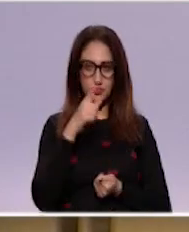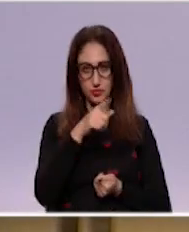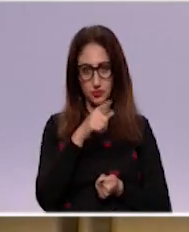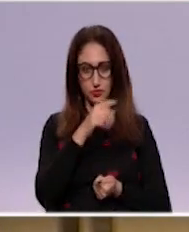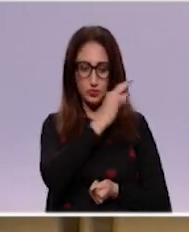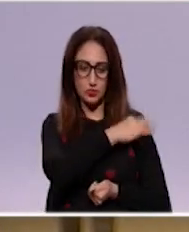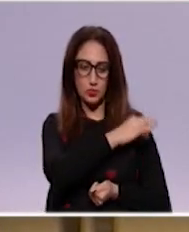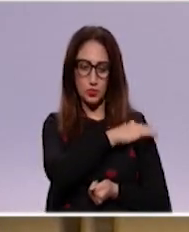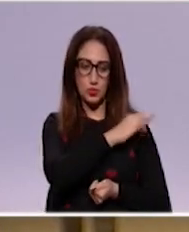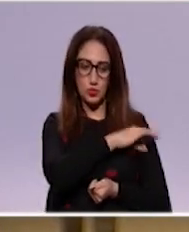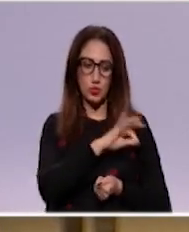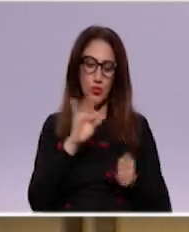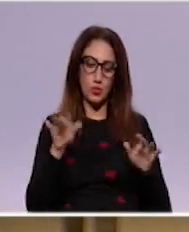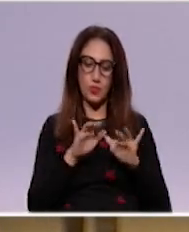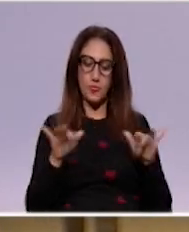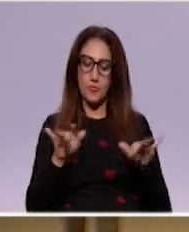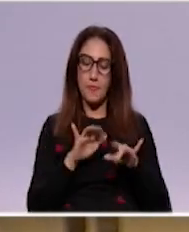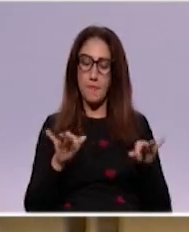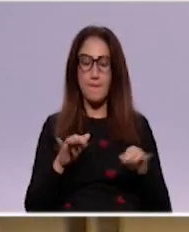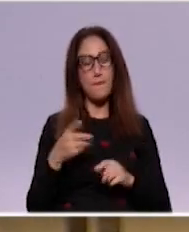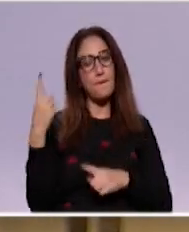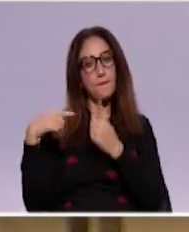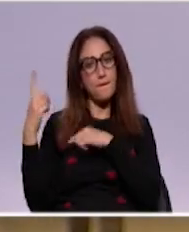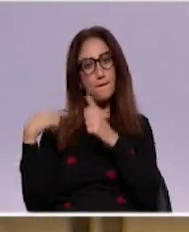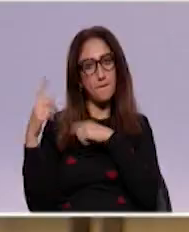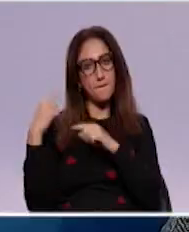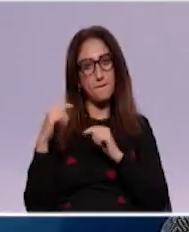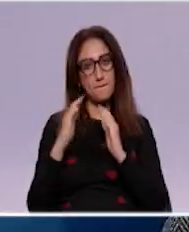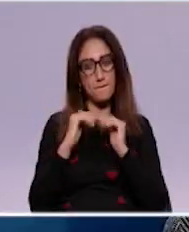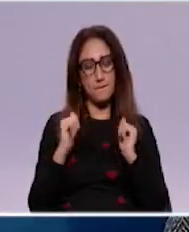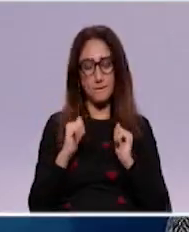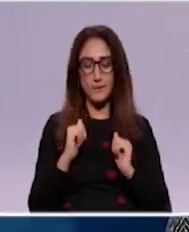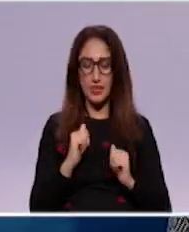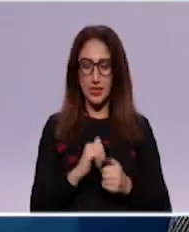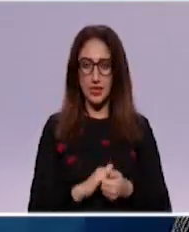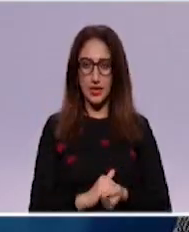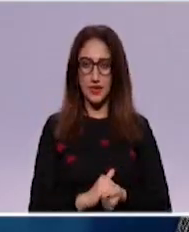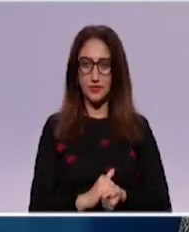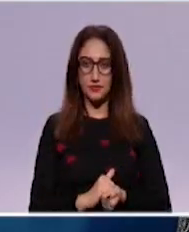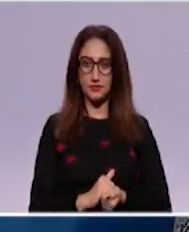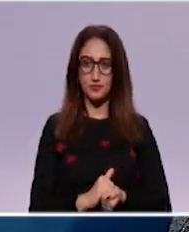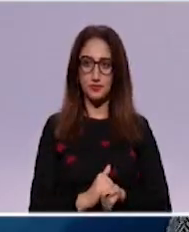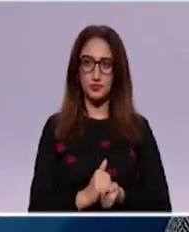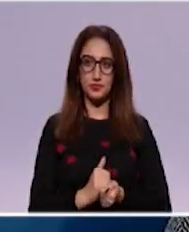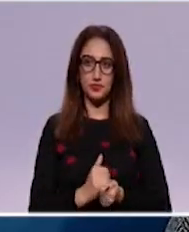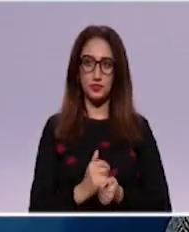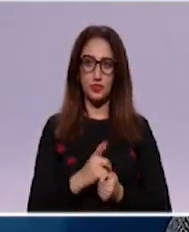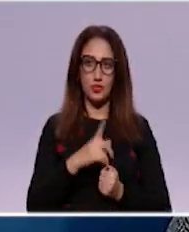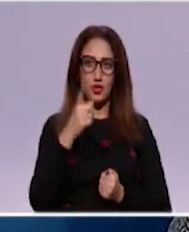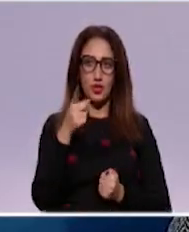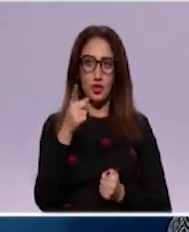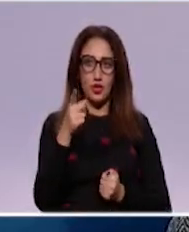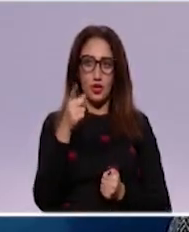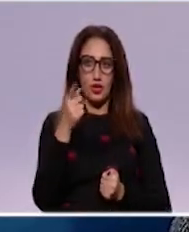في حياه المايسترو هاني شنوده اللي عملتها قبل فرقه المصريين. اصل قبل فرقه المصريين انا كنت في